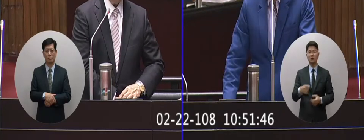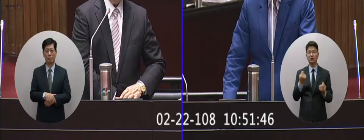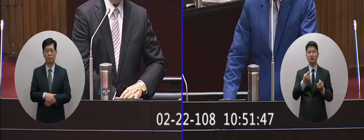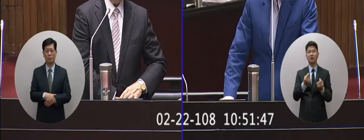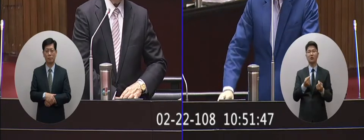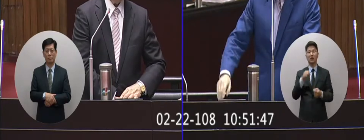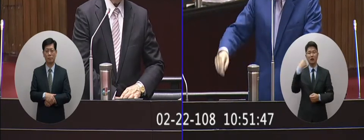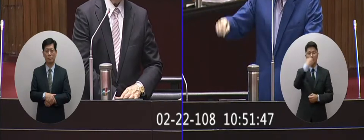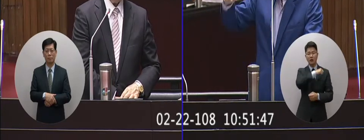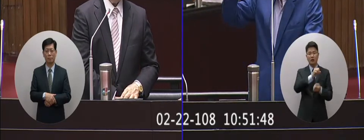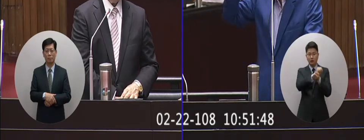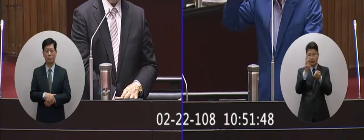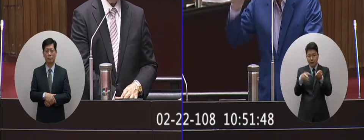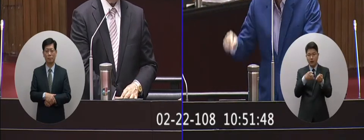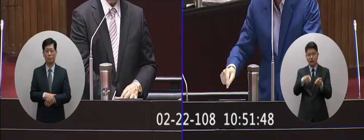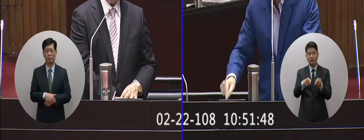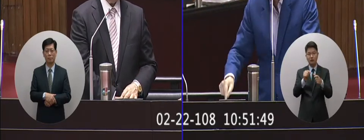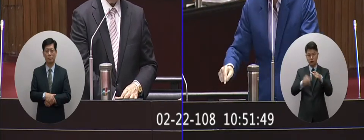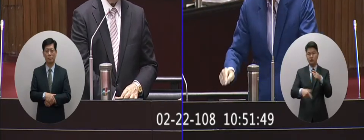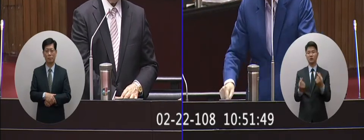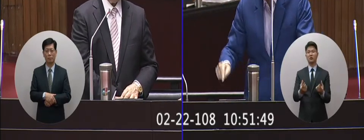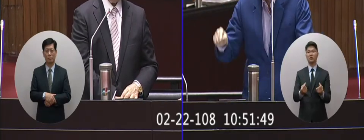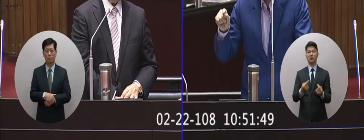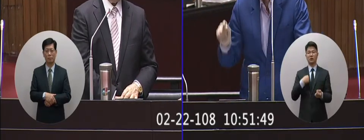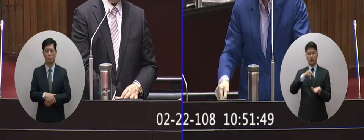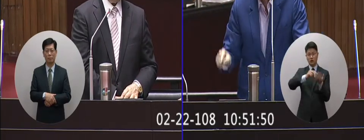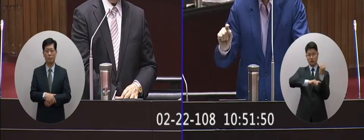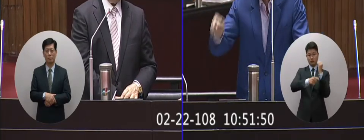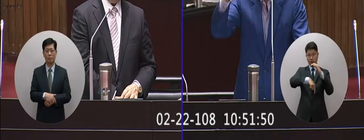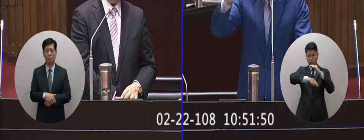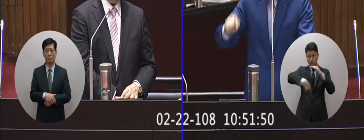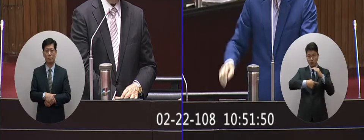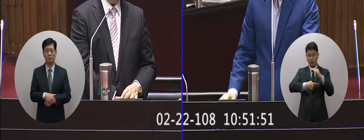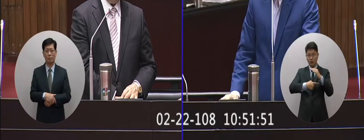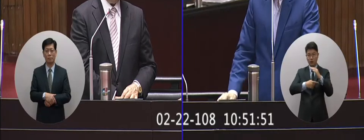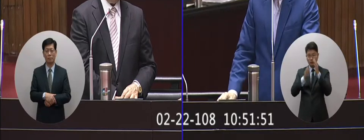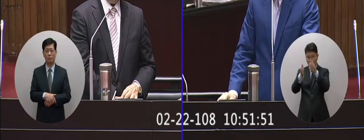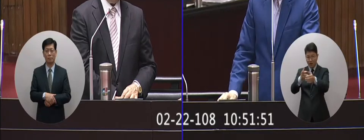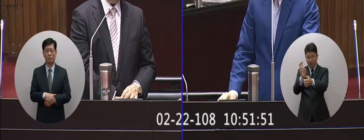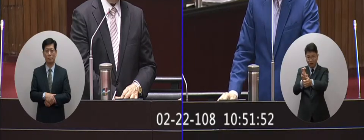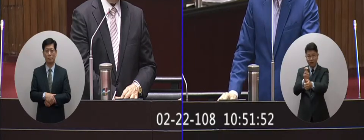花的钱，其实我们与立法院居然无法监督。